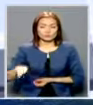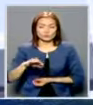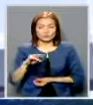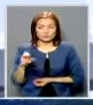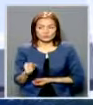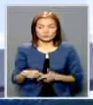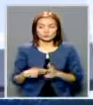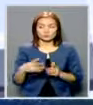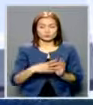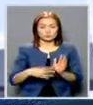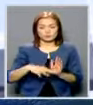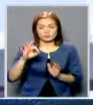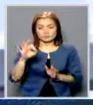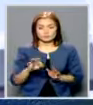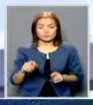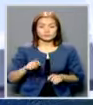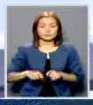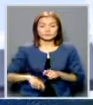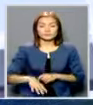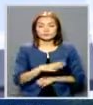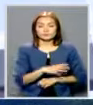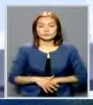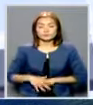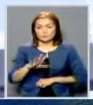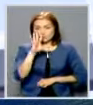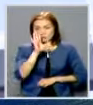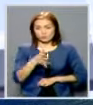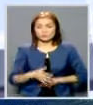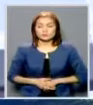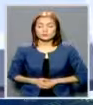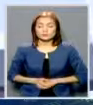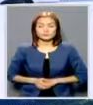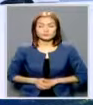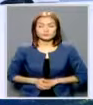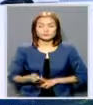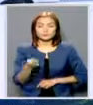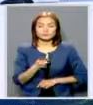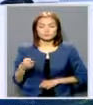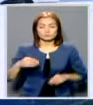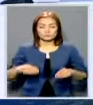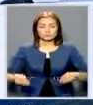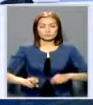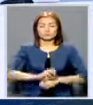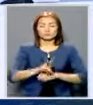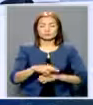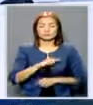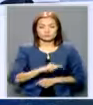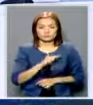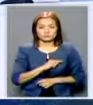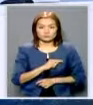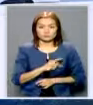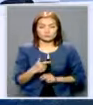тоннасы немесе 90% тексерілді. Соңғы 5 жылда тұқым өндірушілер егіс техникасымен қамтамасыз ету